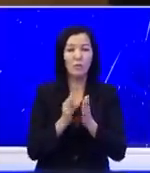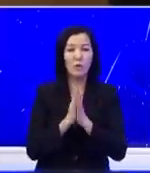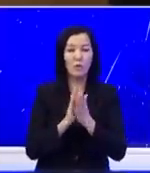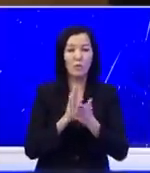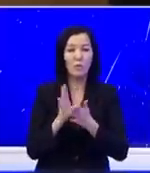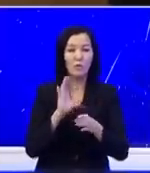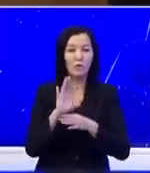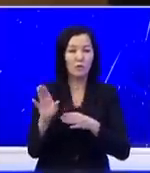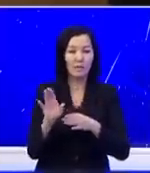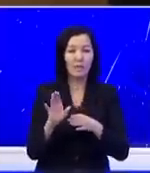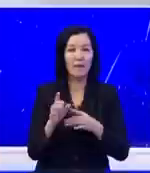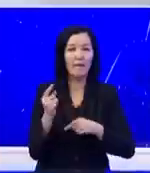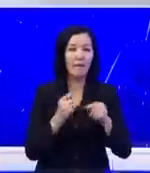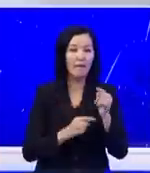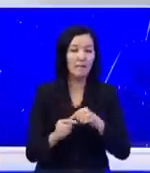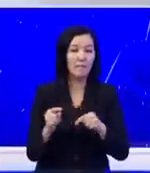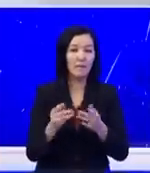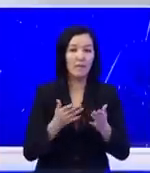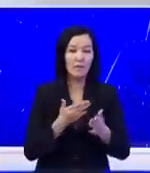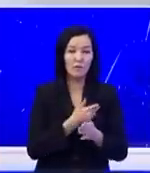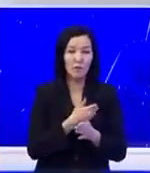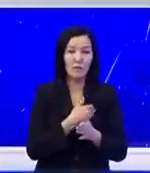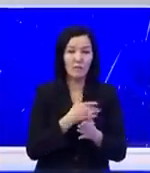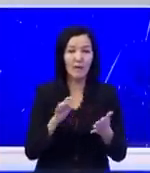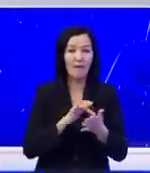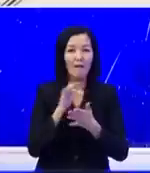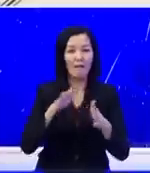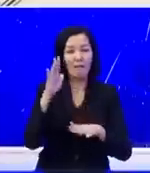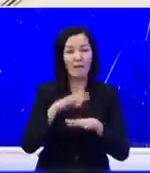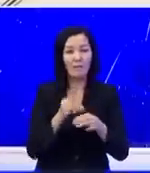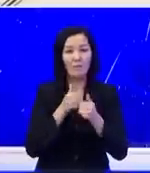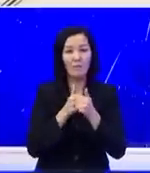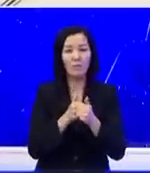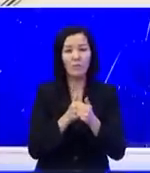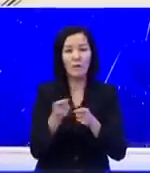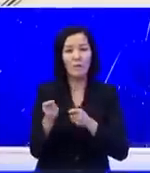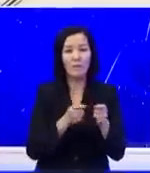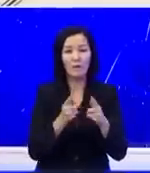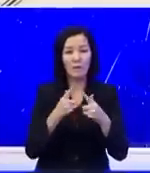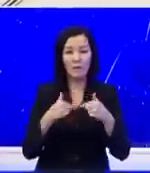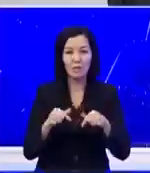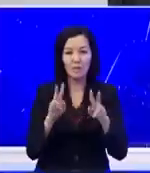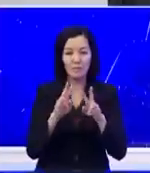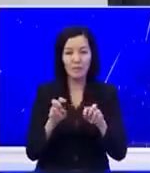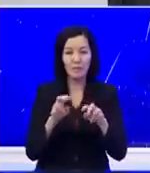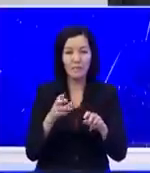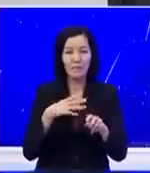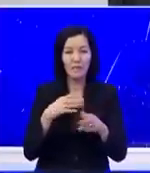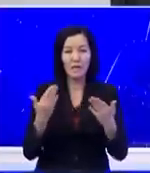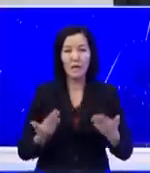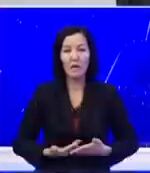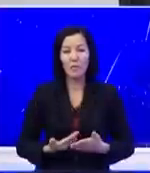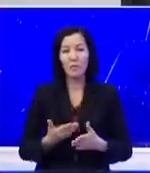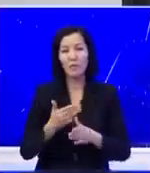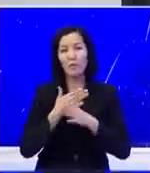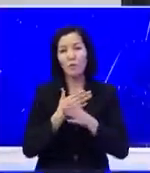өтініштер түсті. Кәсіпкерлер тарапынан түскен сұранысты қала әкімі орынбасары басшылығымен құрылған арнайы штаб қарады. Әлеуметтік төлемді